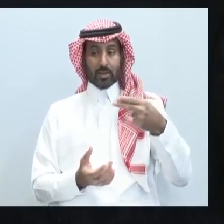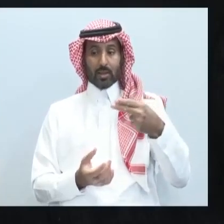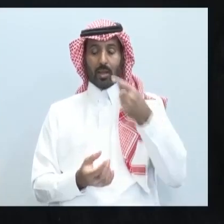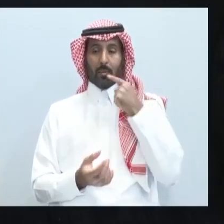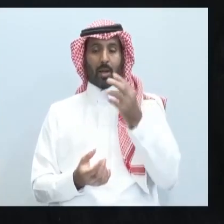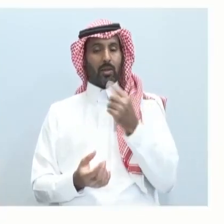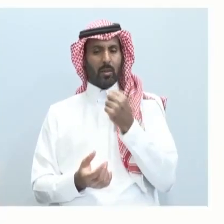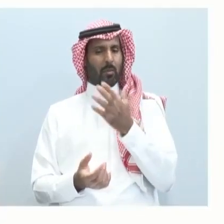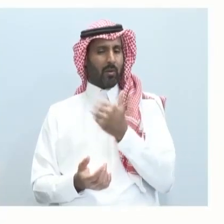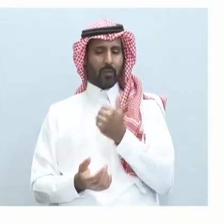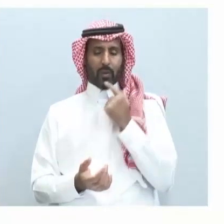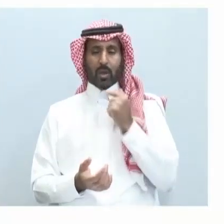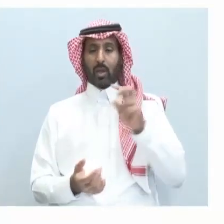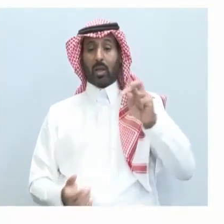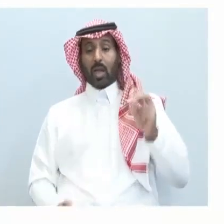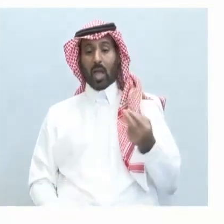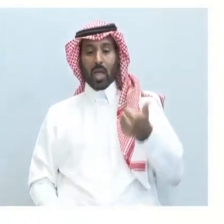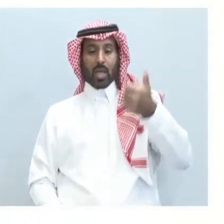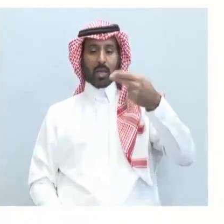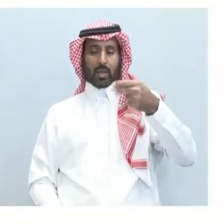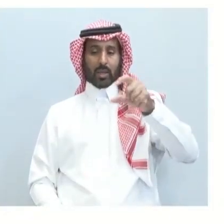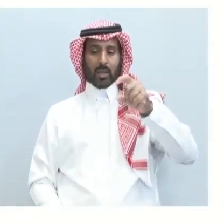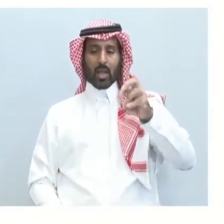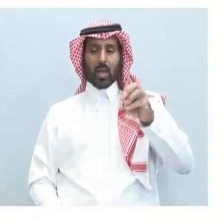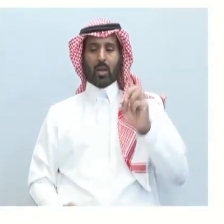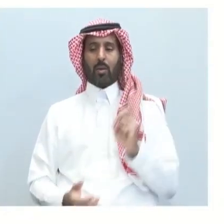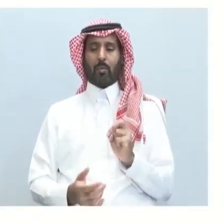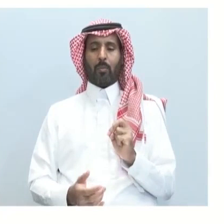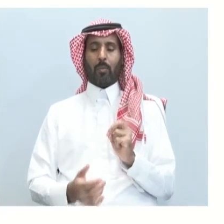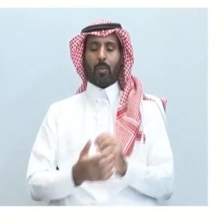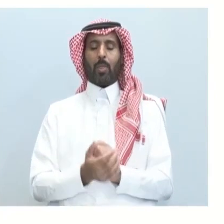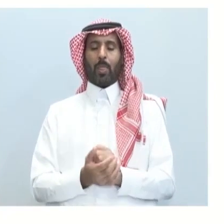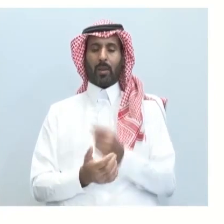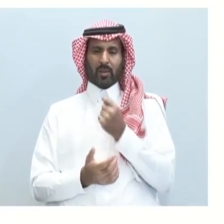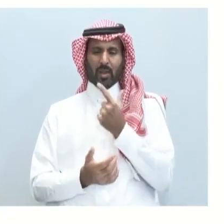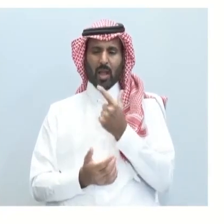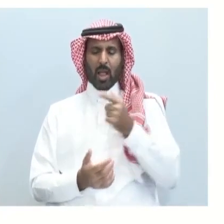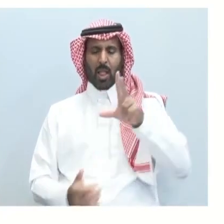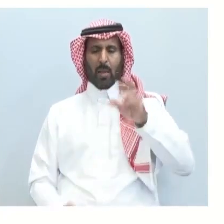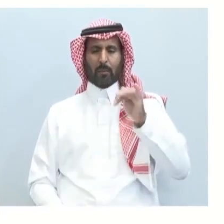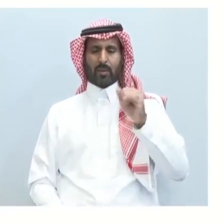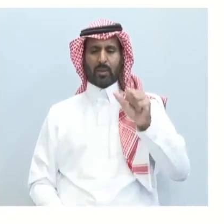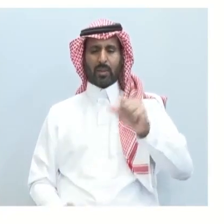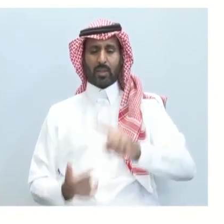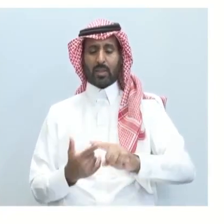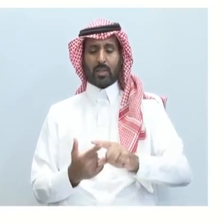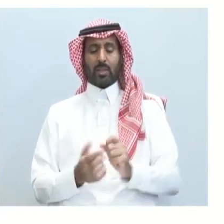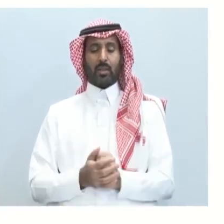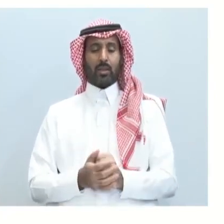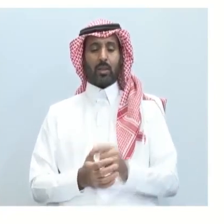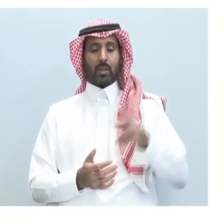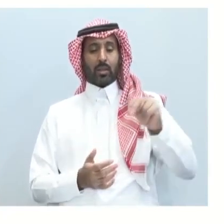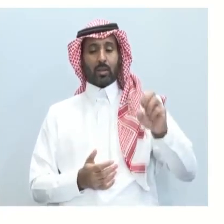قاعديه اذا في هذه الحاله لاحظ معي انه الحمض بيكون عندي هنا ان اتش 4 موجب ليش